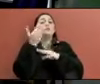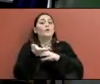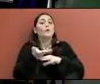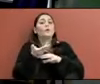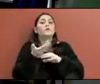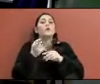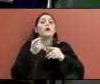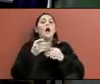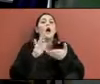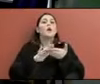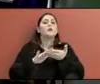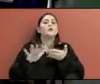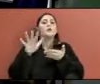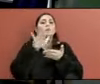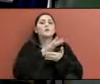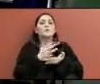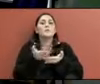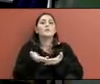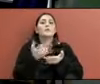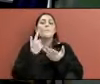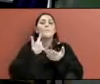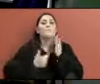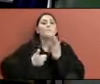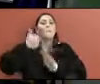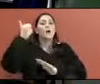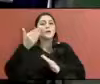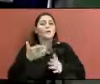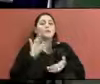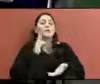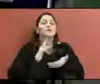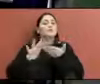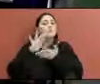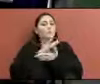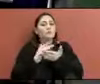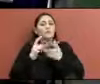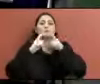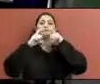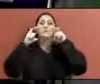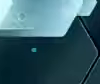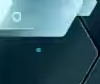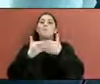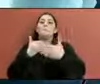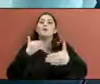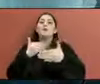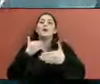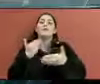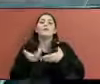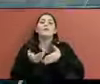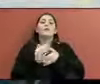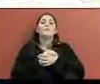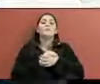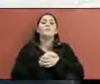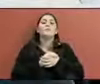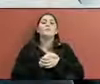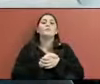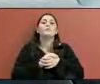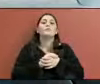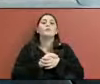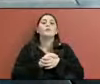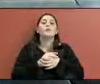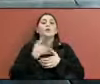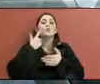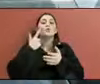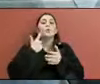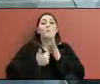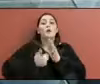arkadaşlarımız bakanlığımızın o temizlik, maske ve mesafe Cumhurbaşkanımızın önderliğinde